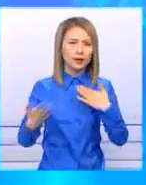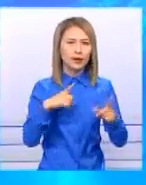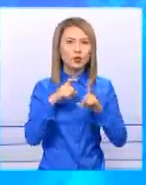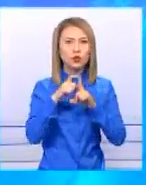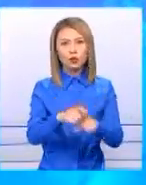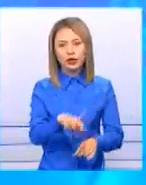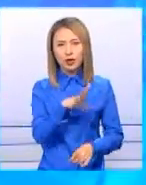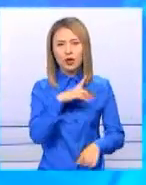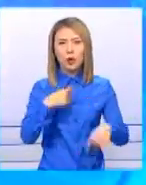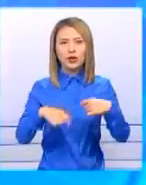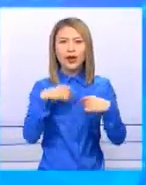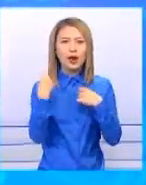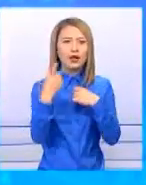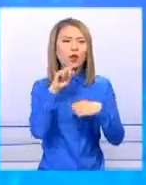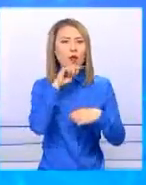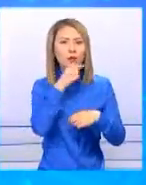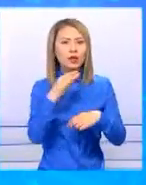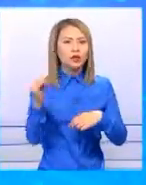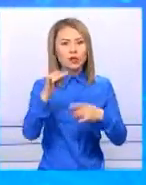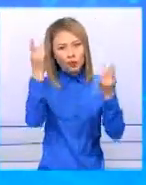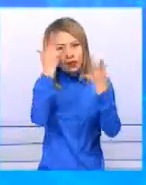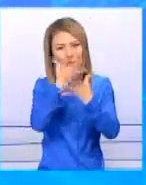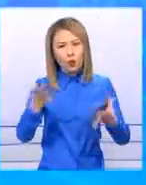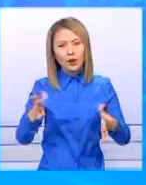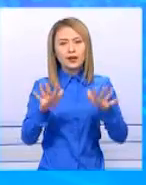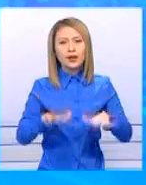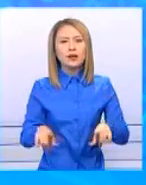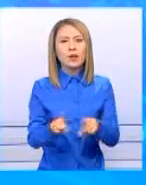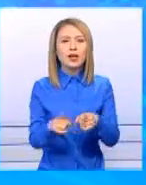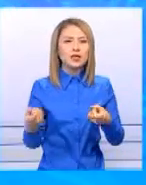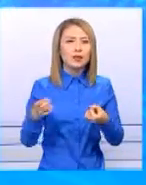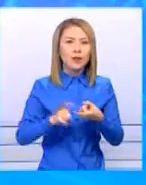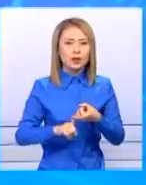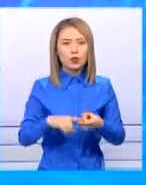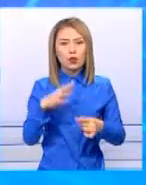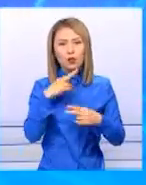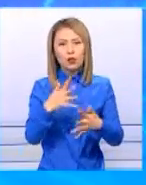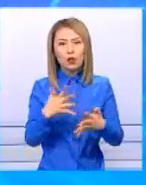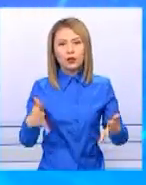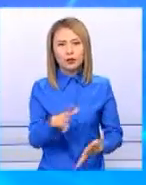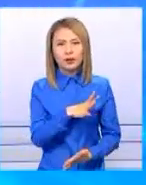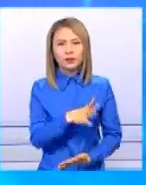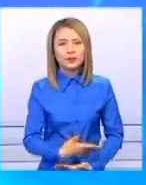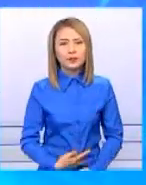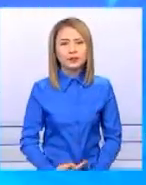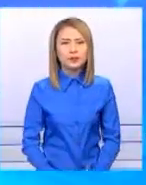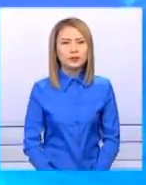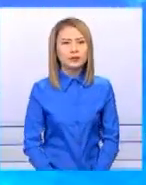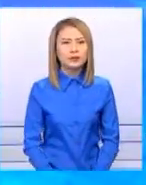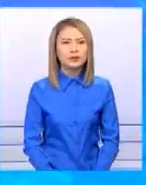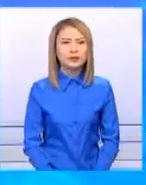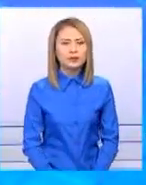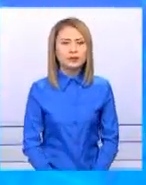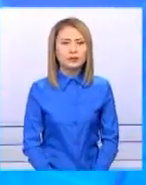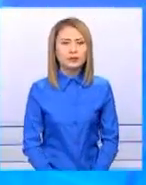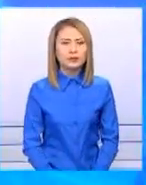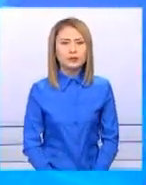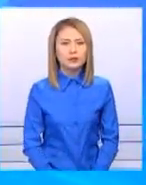болды. Әсіресе сауда-экономикалық және мәдени-гуманитарлық салалардағы байланыстарға баса көңіл бөлінді.